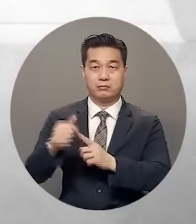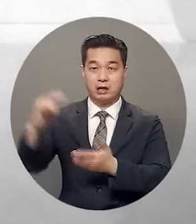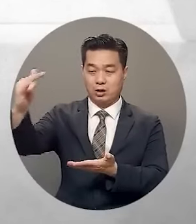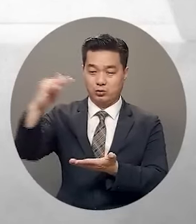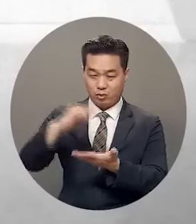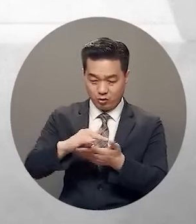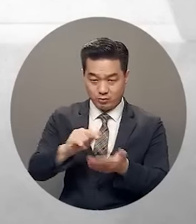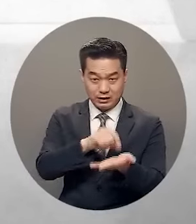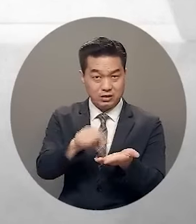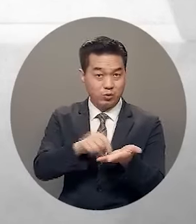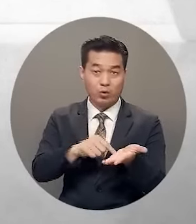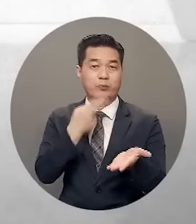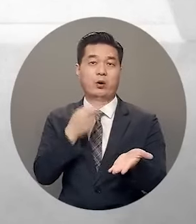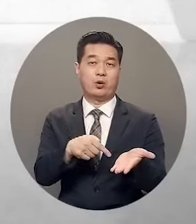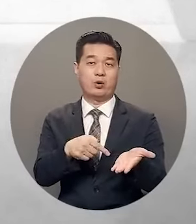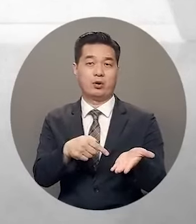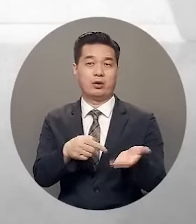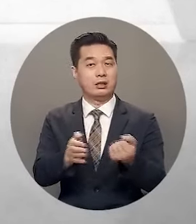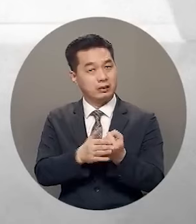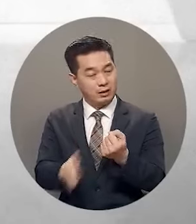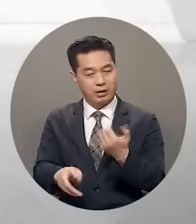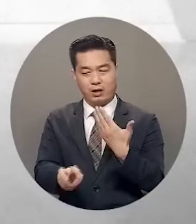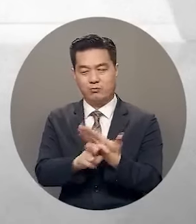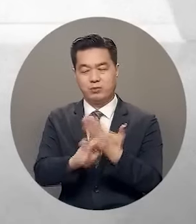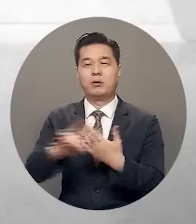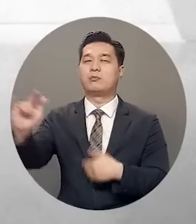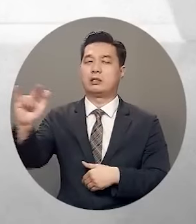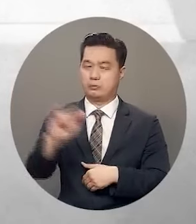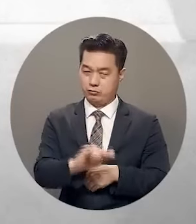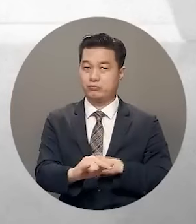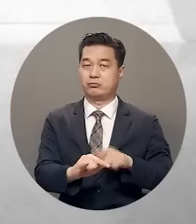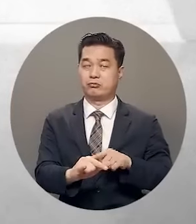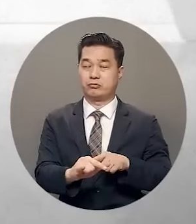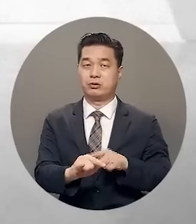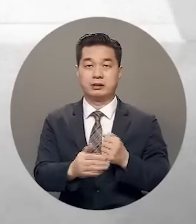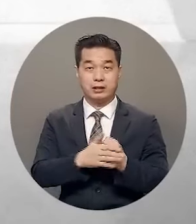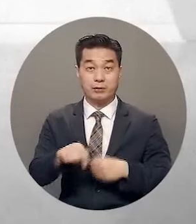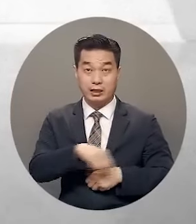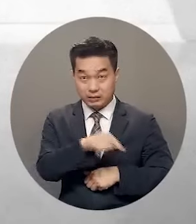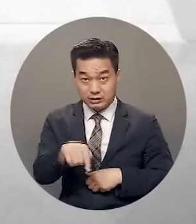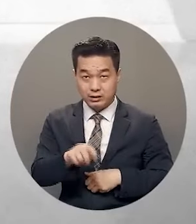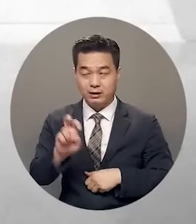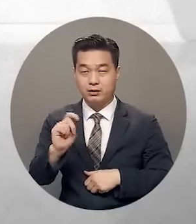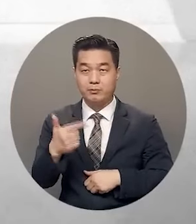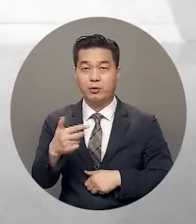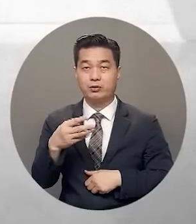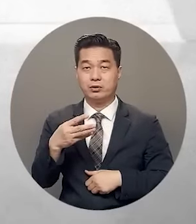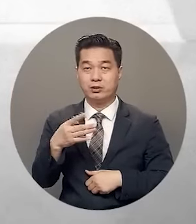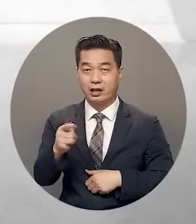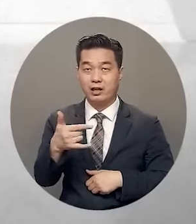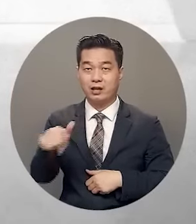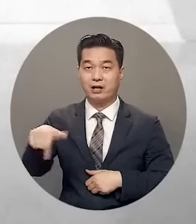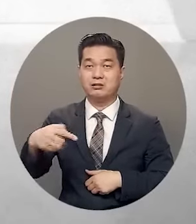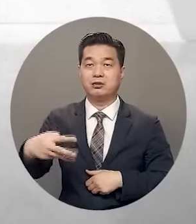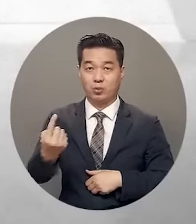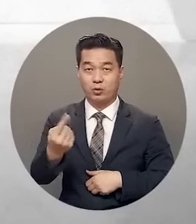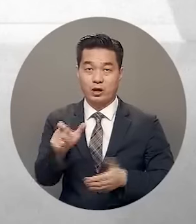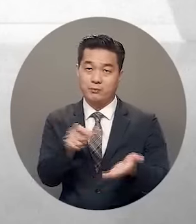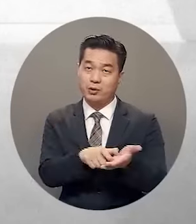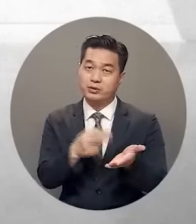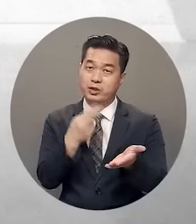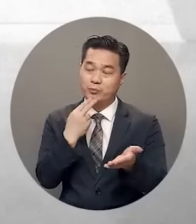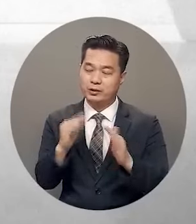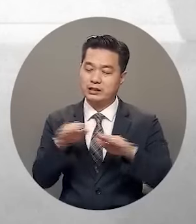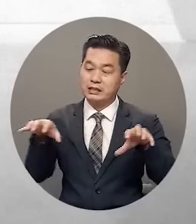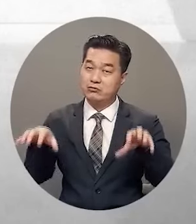기록이 존재하지 않는 것에 비춰 불법 입국했다며 그들이 몬테네그로 입국 전에 명시되지 않은